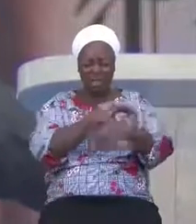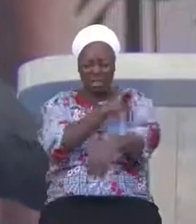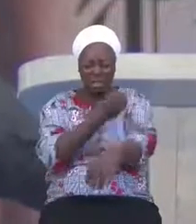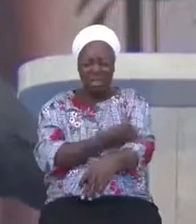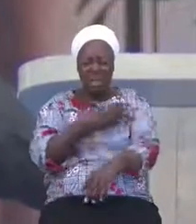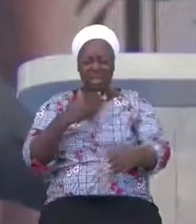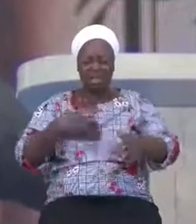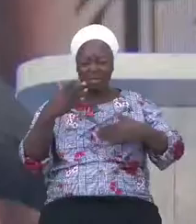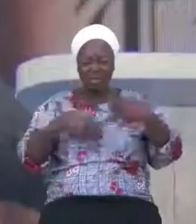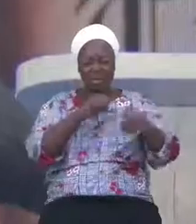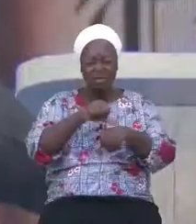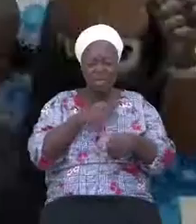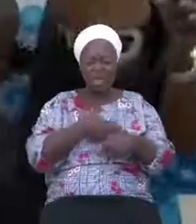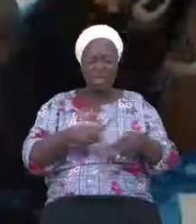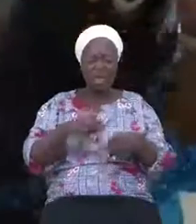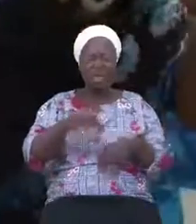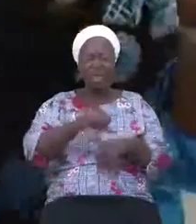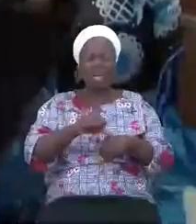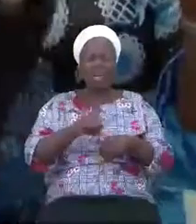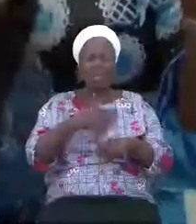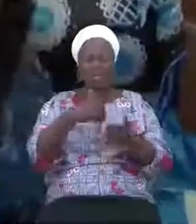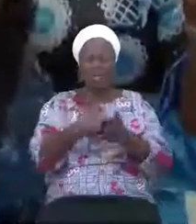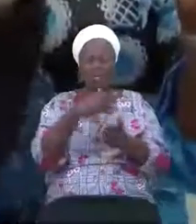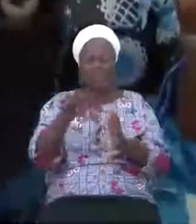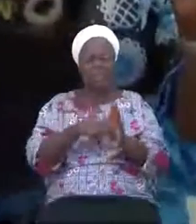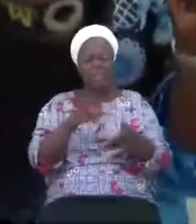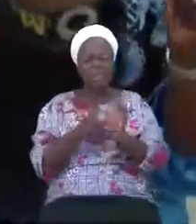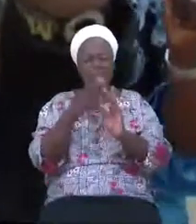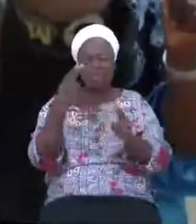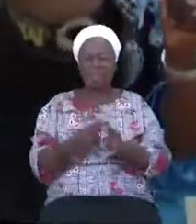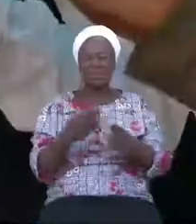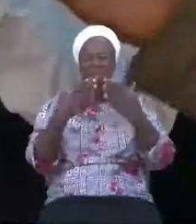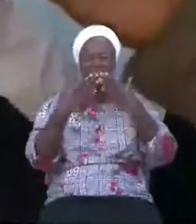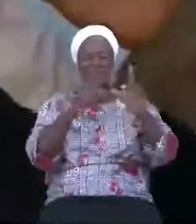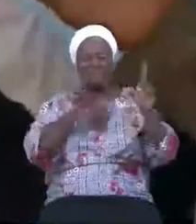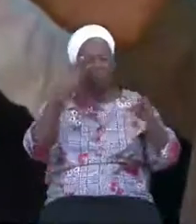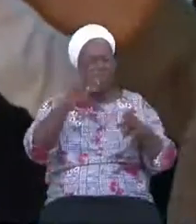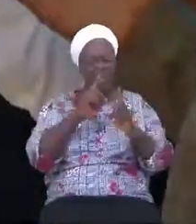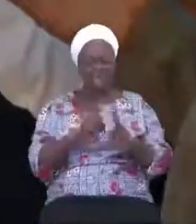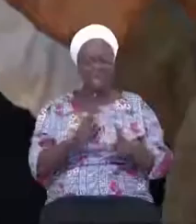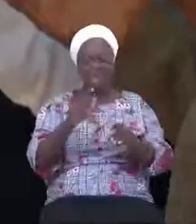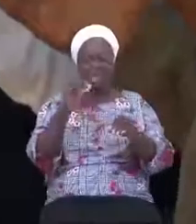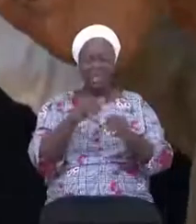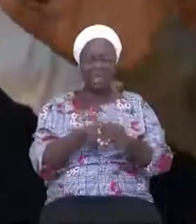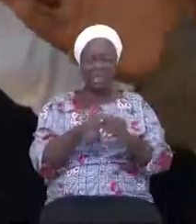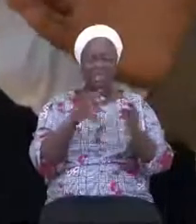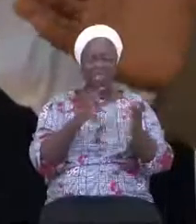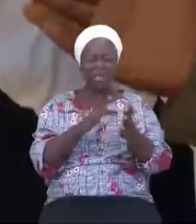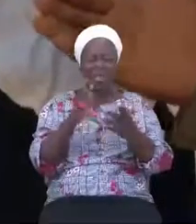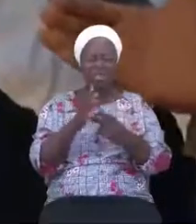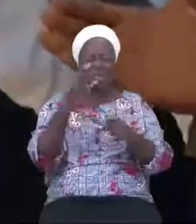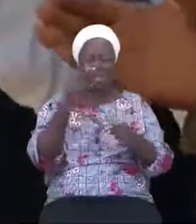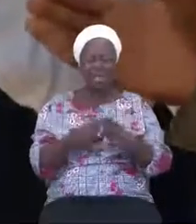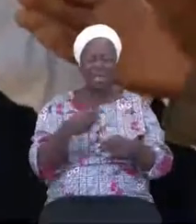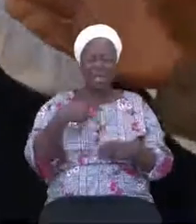dans l'onction au nom de Jésus. Merci Seigneur pour l'exaucement. Au nom de Jésus,